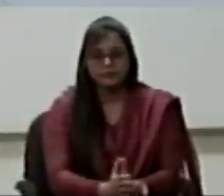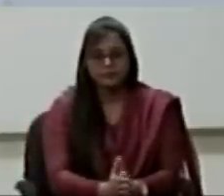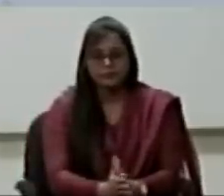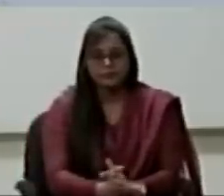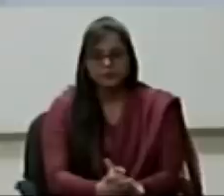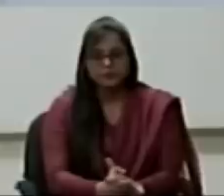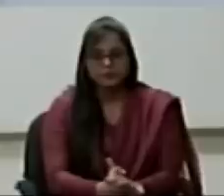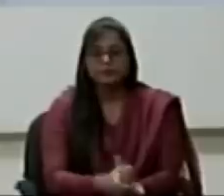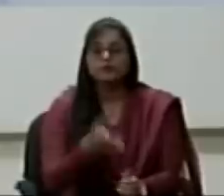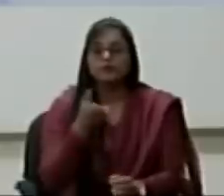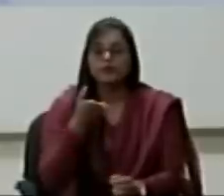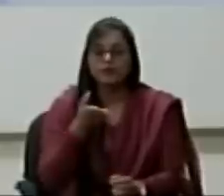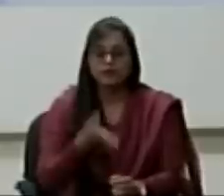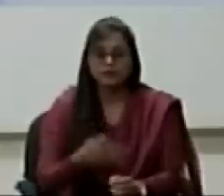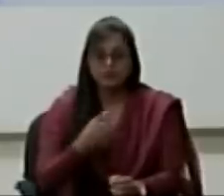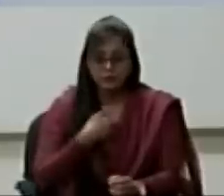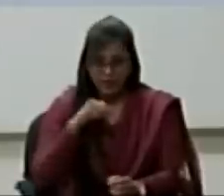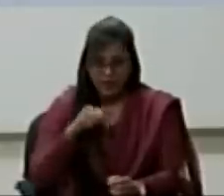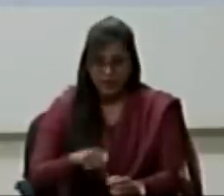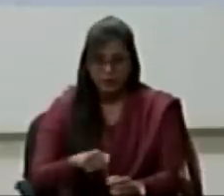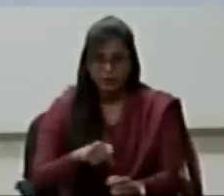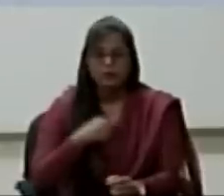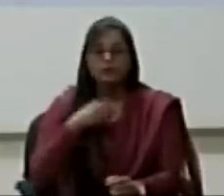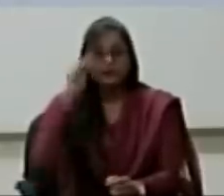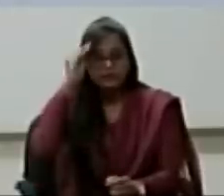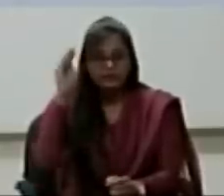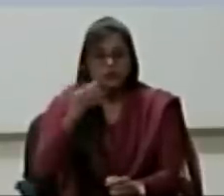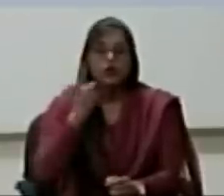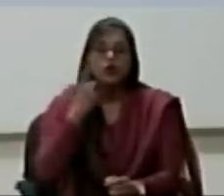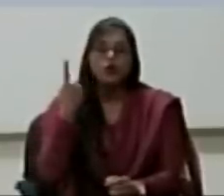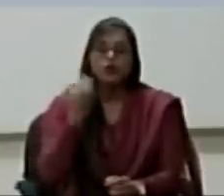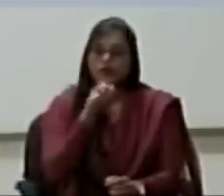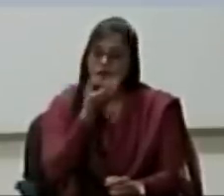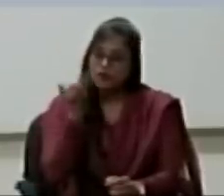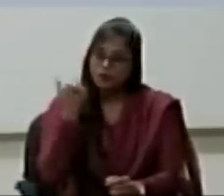আমি আজকে এই মুহূর্তে আপনাদেরকে একটু জানিয়ে দিই,